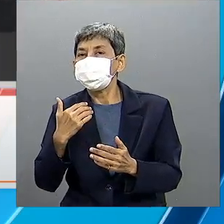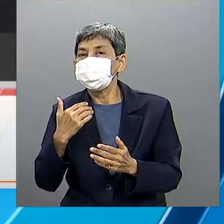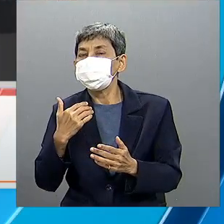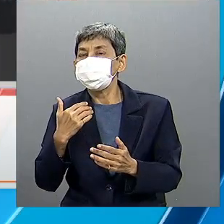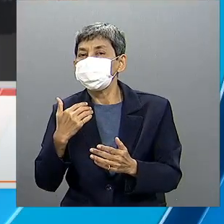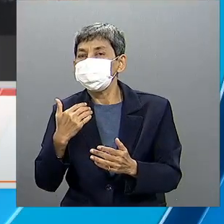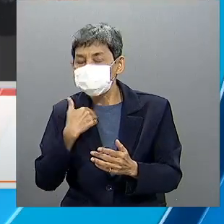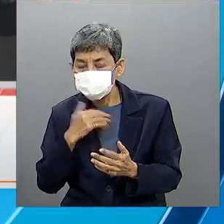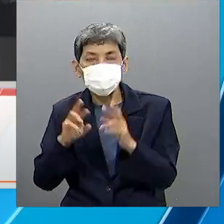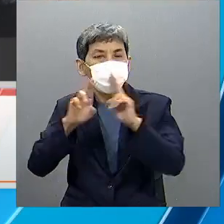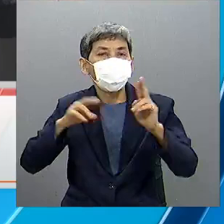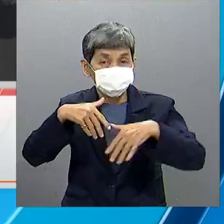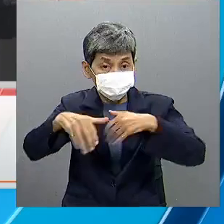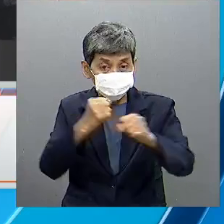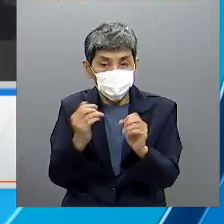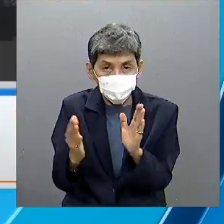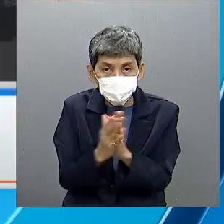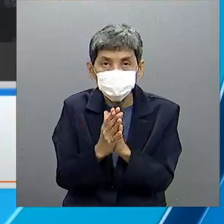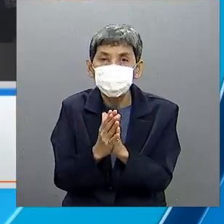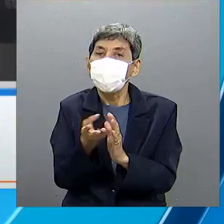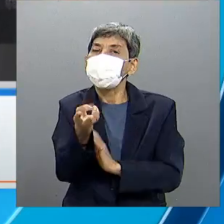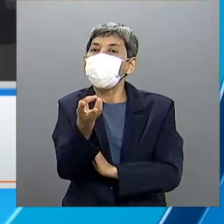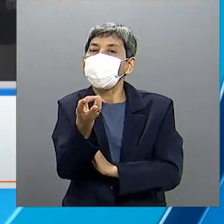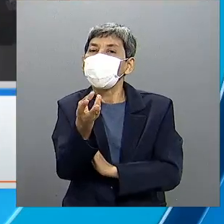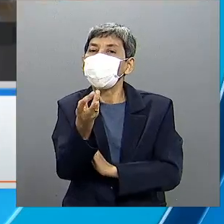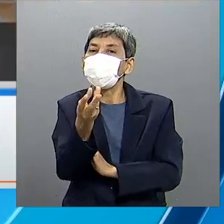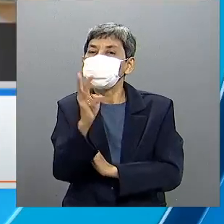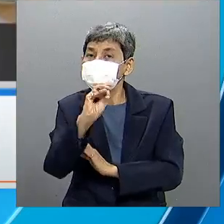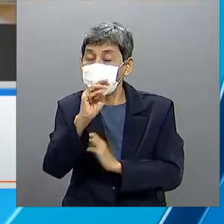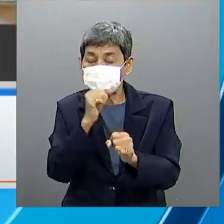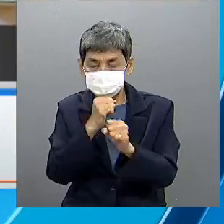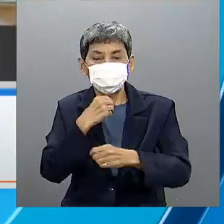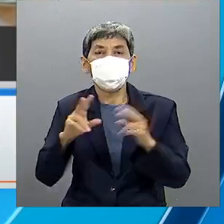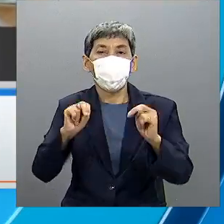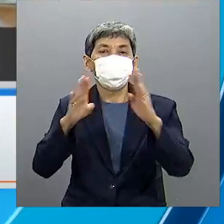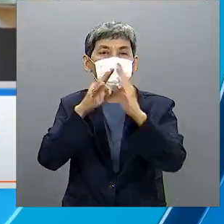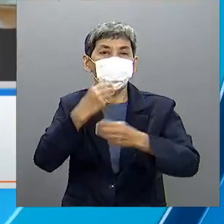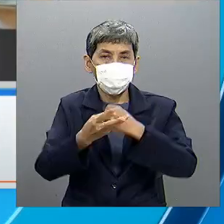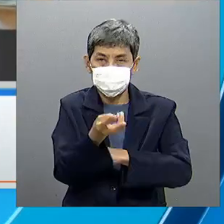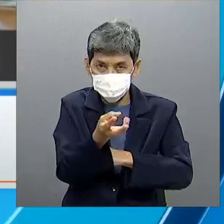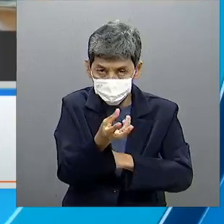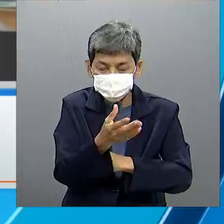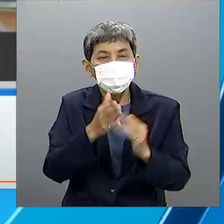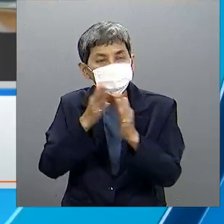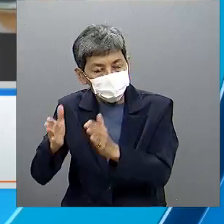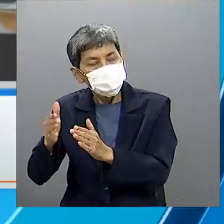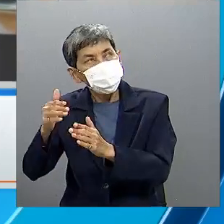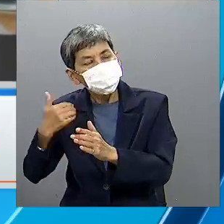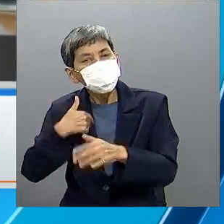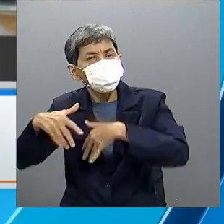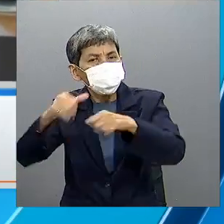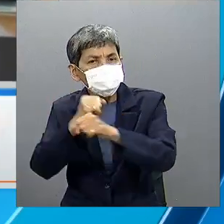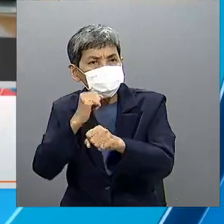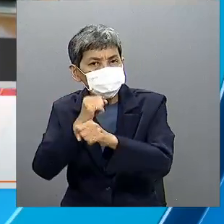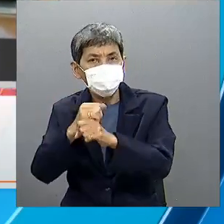จชุมชนข้าวไรเบอรี่อะค่ะของจังหวัดนครปฐมอันนี้เขาจะขายข้าวไรเบอรี่แล้วก็มีวิสาหกิจชุมชนภูฟ้าอันนี้จะขาย